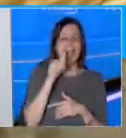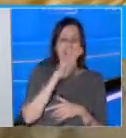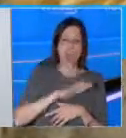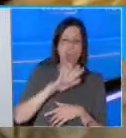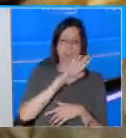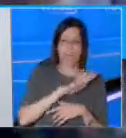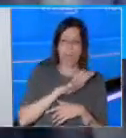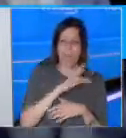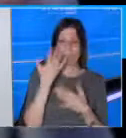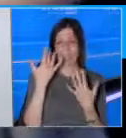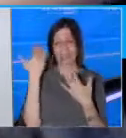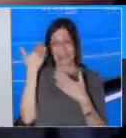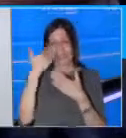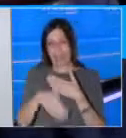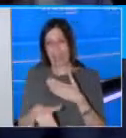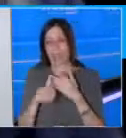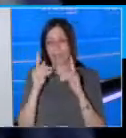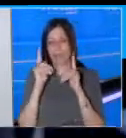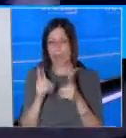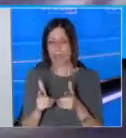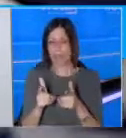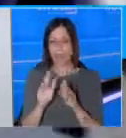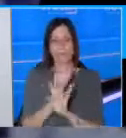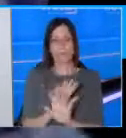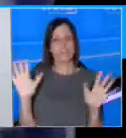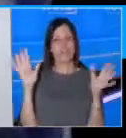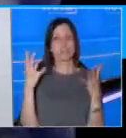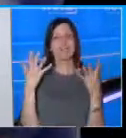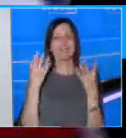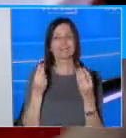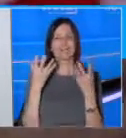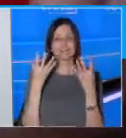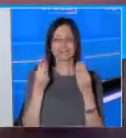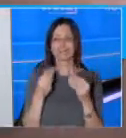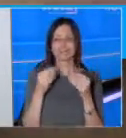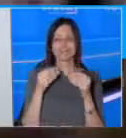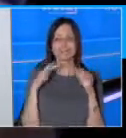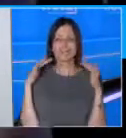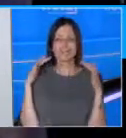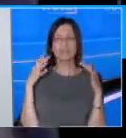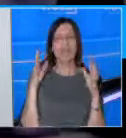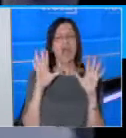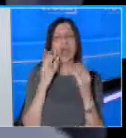וכאשר נגמרה המלחמה, פתאום שצף של אדיר,